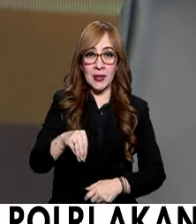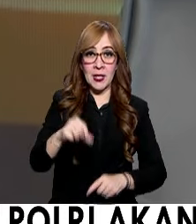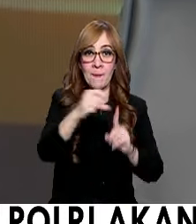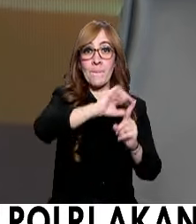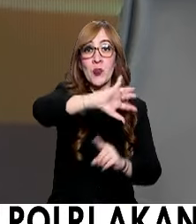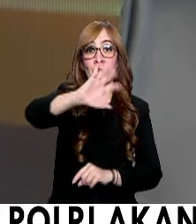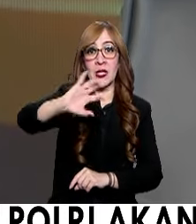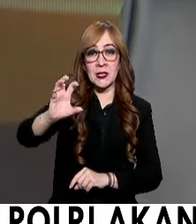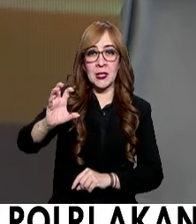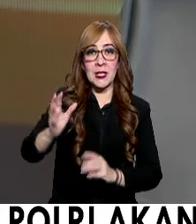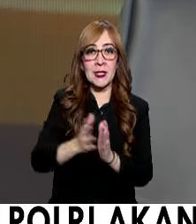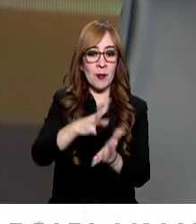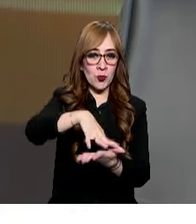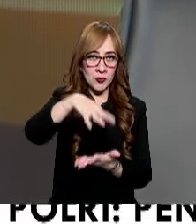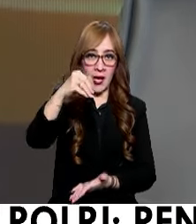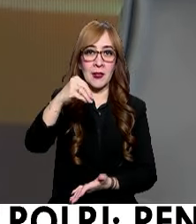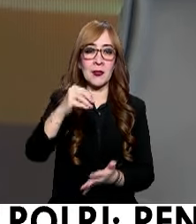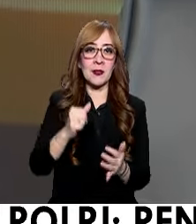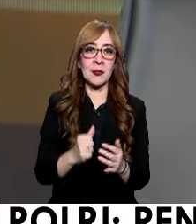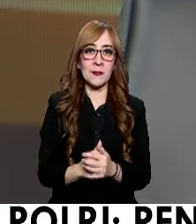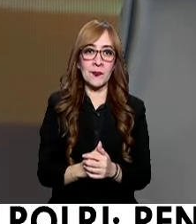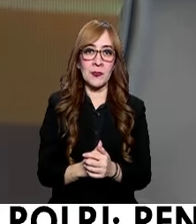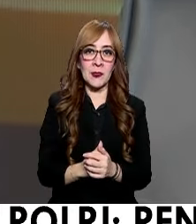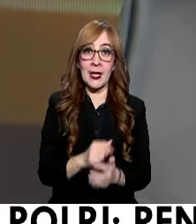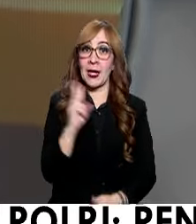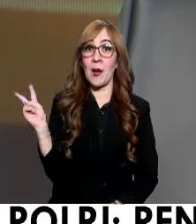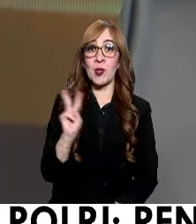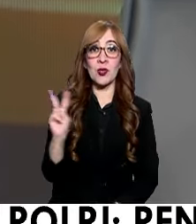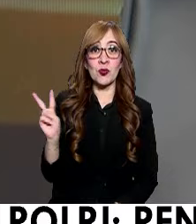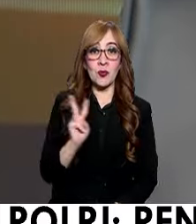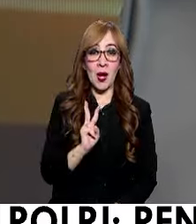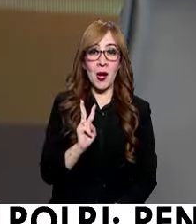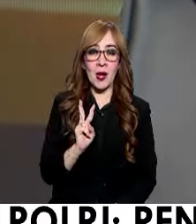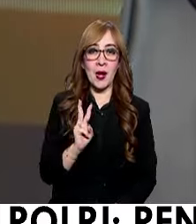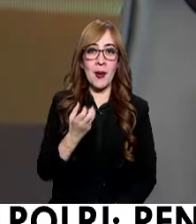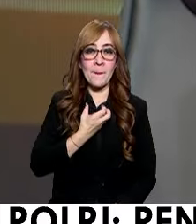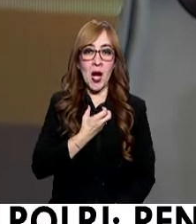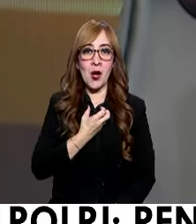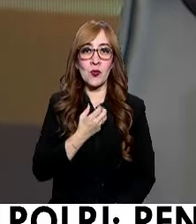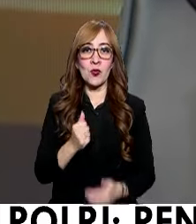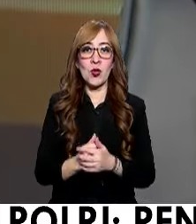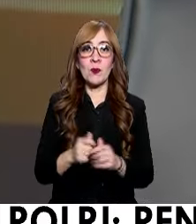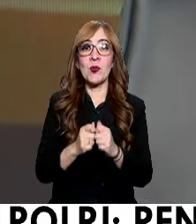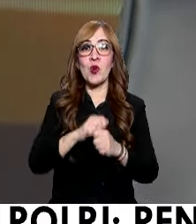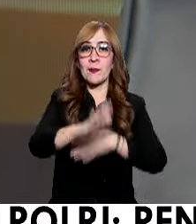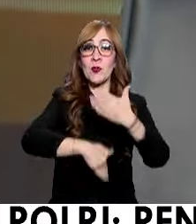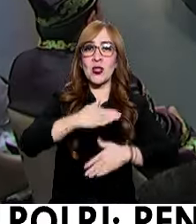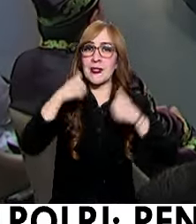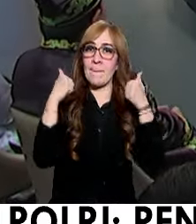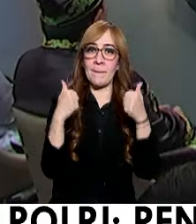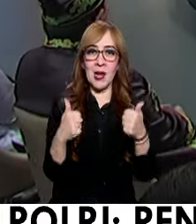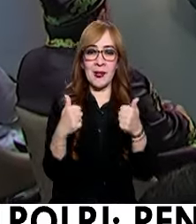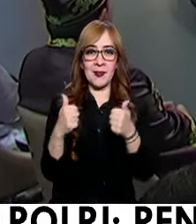pusat untuk itu balap akan hadir menyetarakan dalam proses gotongroyong di Kabupaten kar